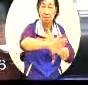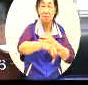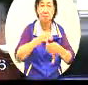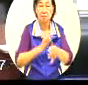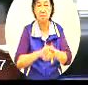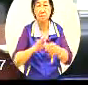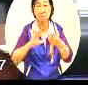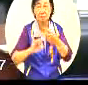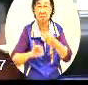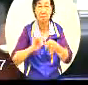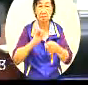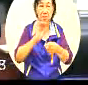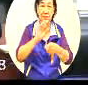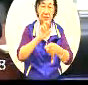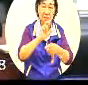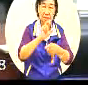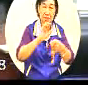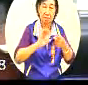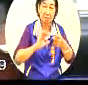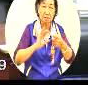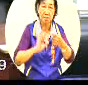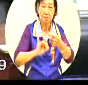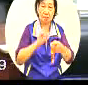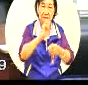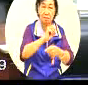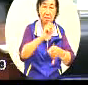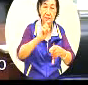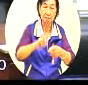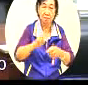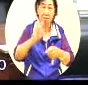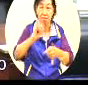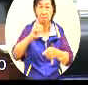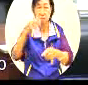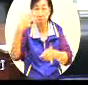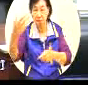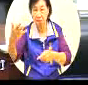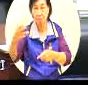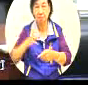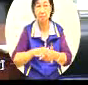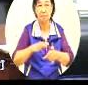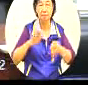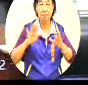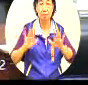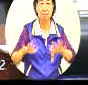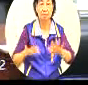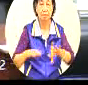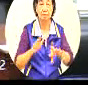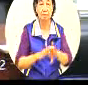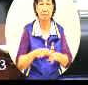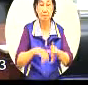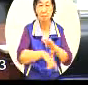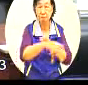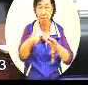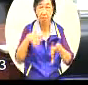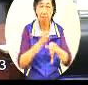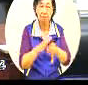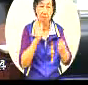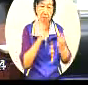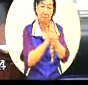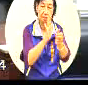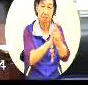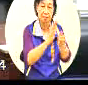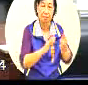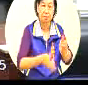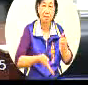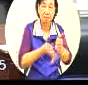他世界各国来比都是相对的低。那么当别的城市他们现在也都有在推出说所谓的青年住宅、社会住宅，甚至